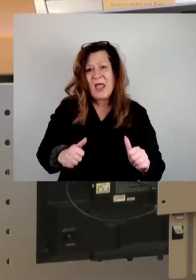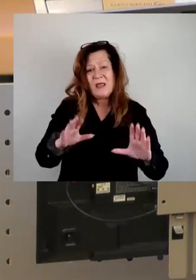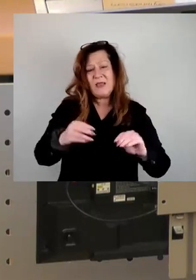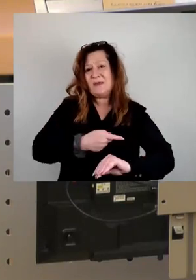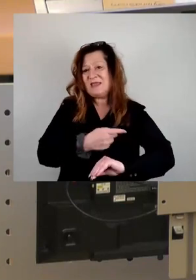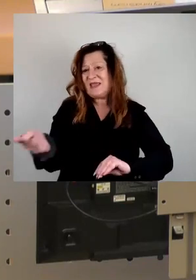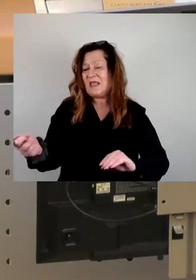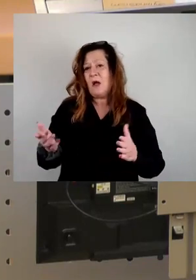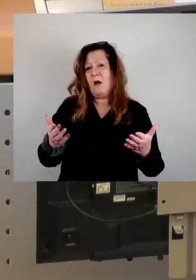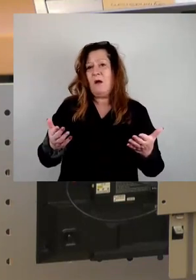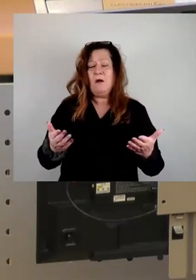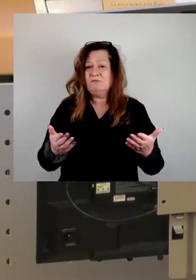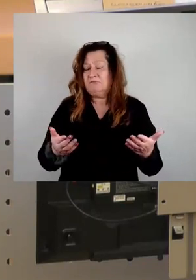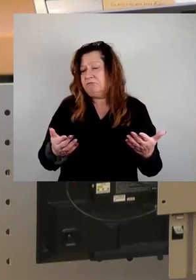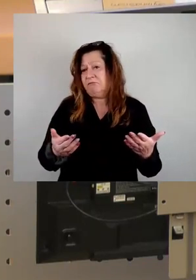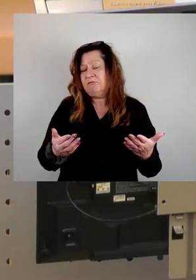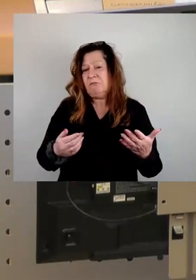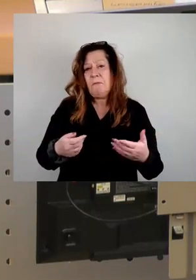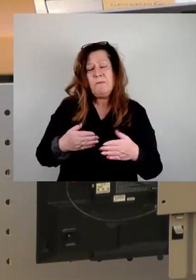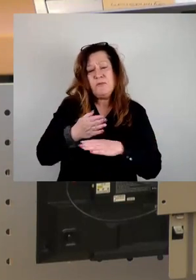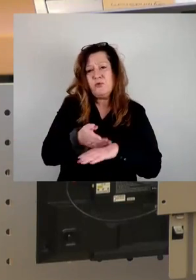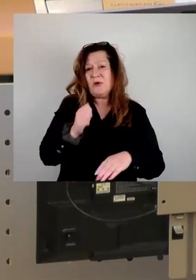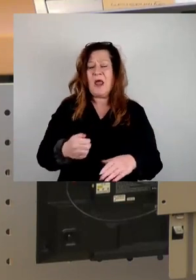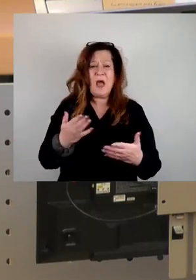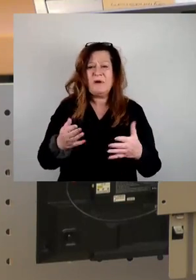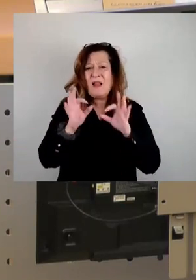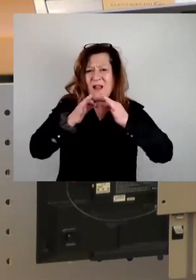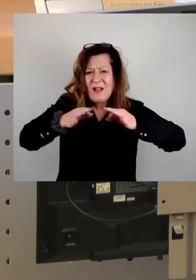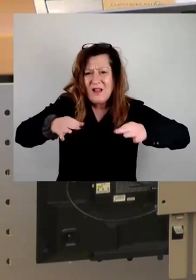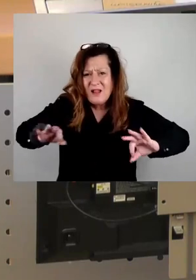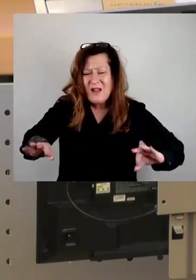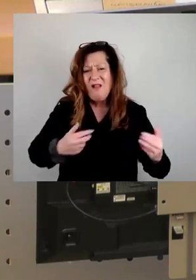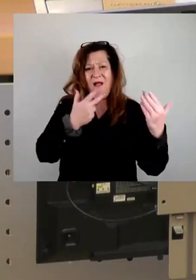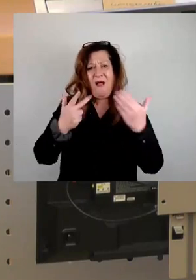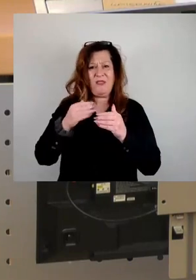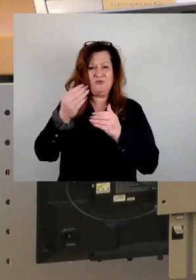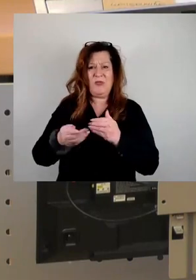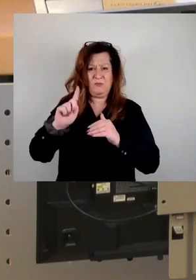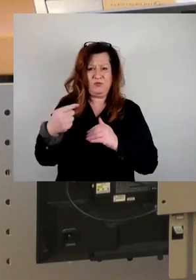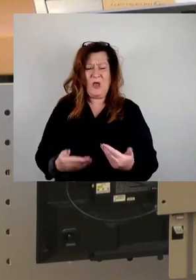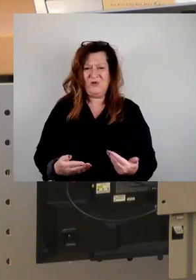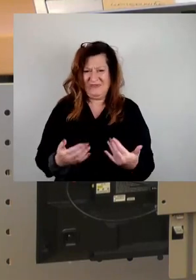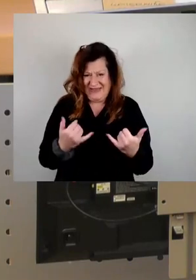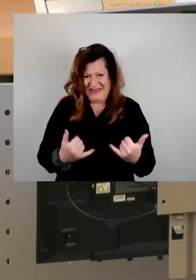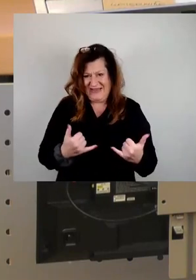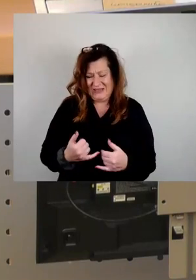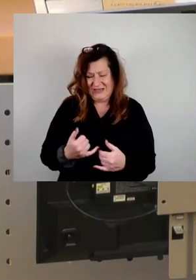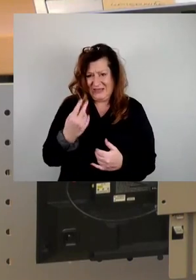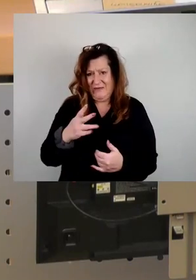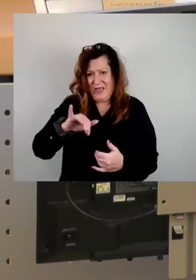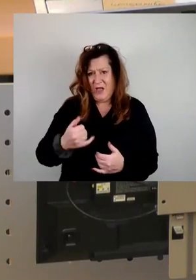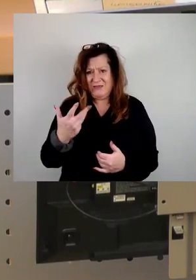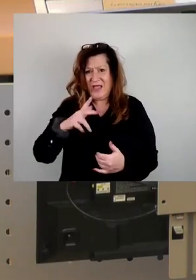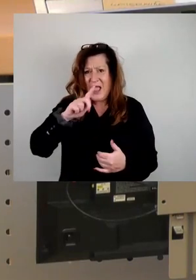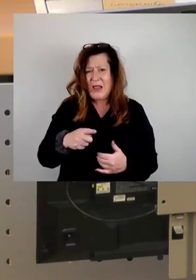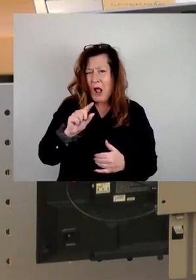Details, um die wir uns in 8 Jahren noch kümmern können. Man muss nämlich aufpassen, dass man sich jetzt in den nächsten 2, 3 Jahren da nicht im Klein-Klein